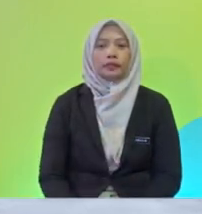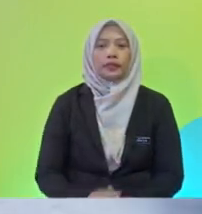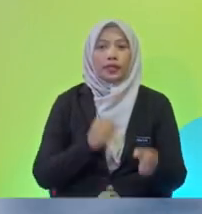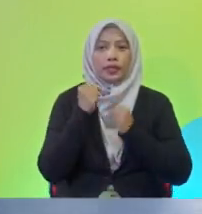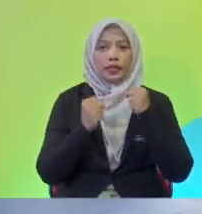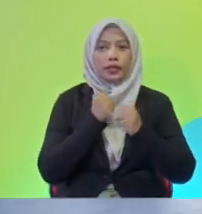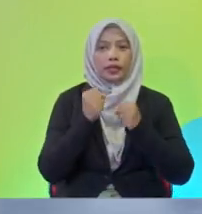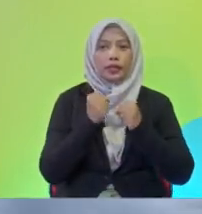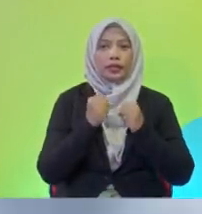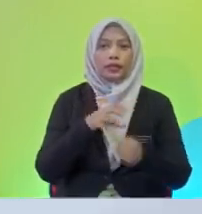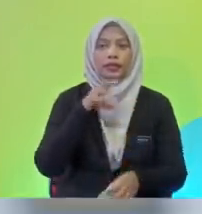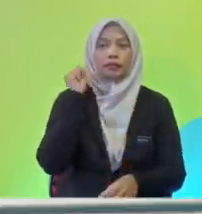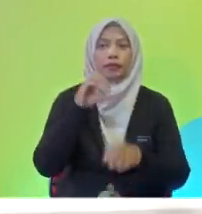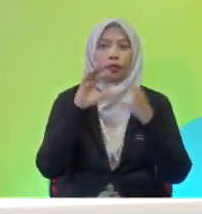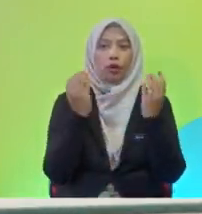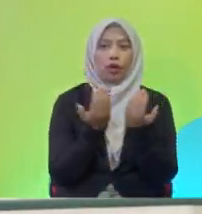Ya. Boleh, boleh, boleh.